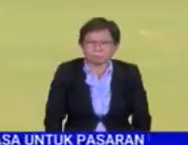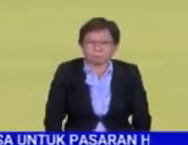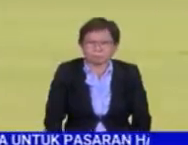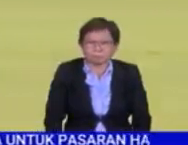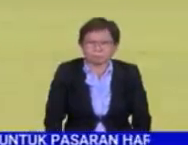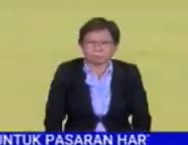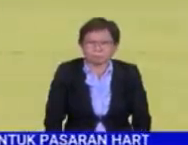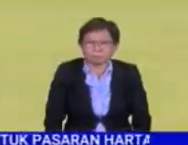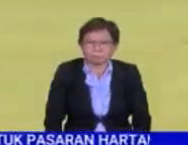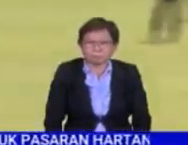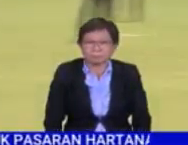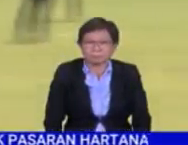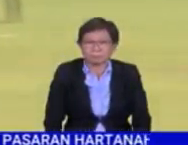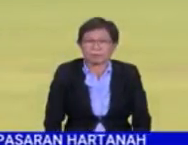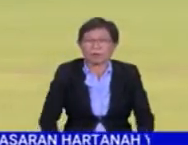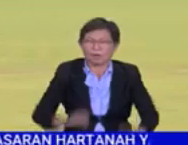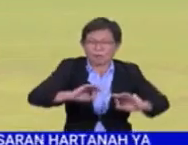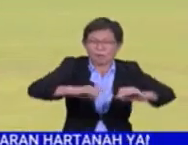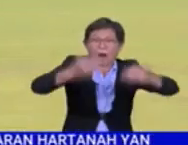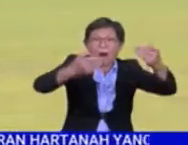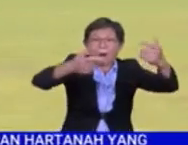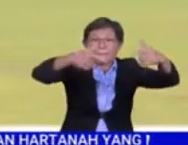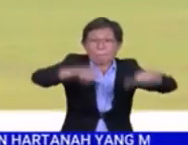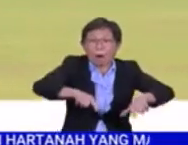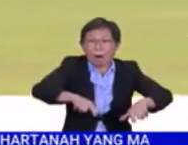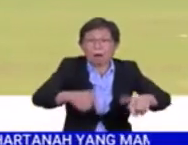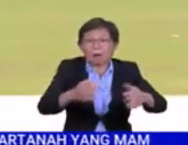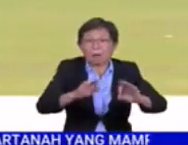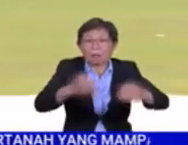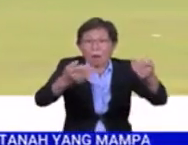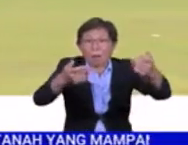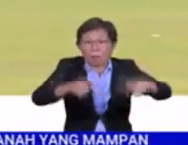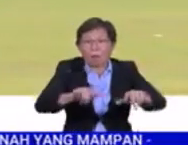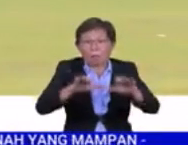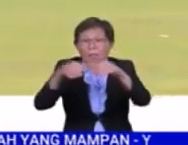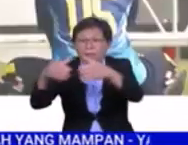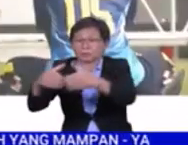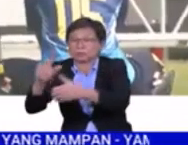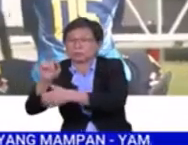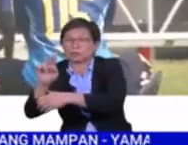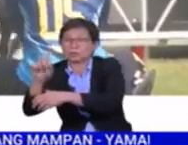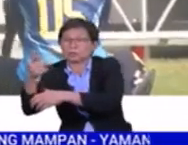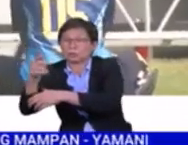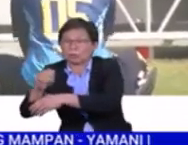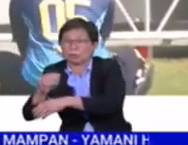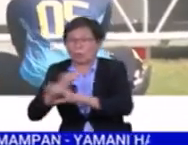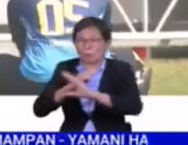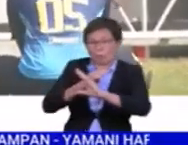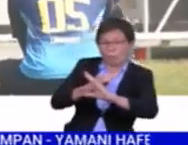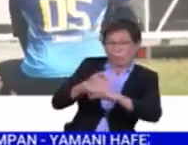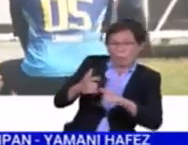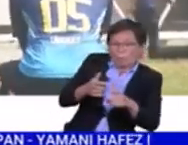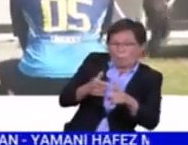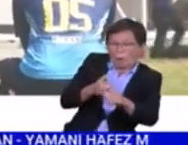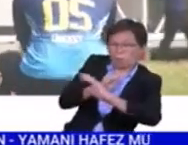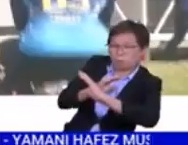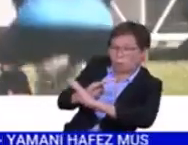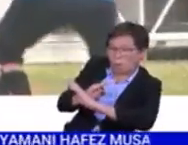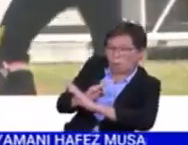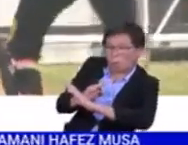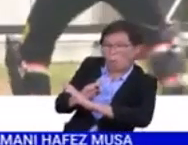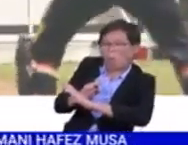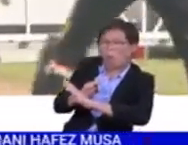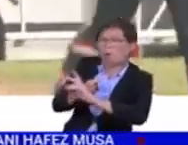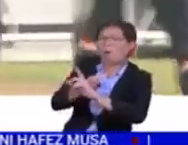Hai kode aktifin aja berlangsung di kinoro full pasukan cdm bejaya menyikat lari anti lgm pada Ini